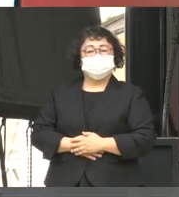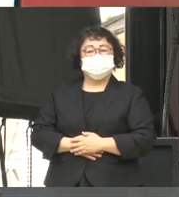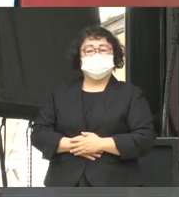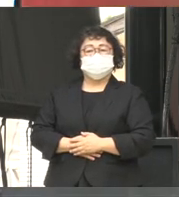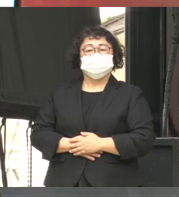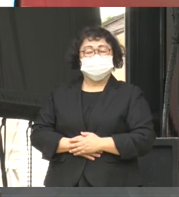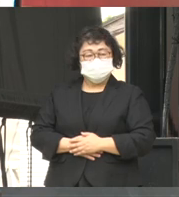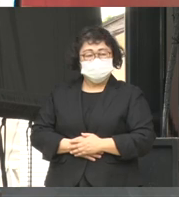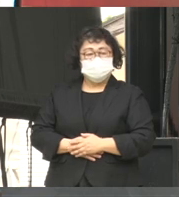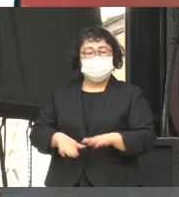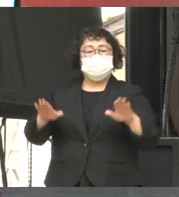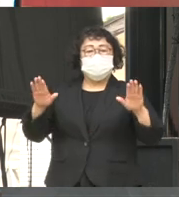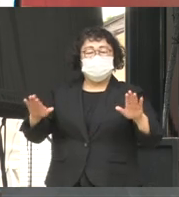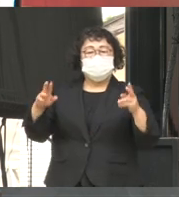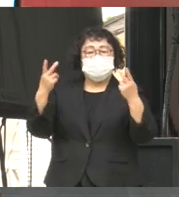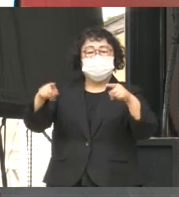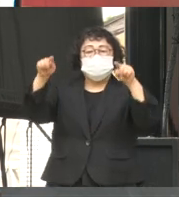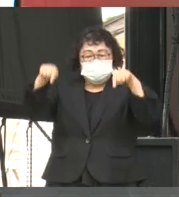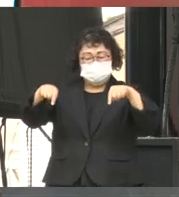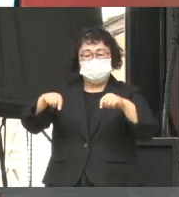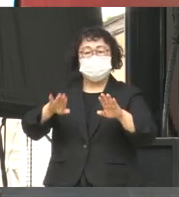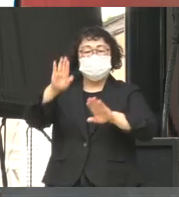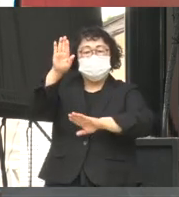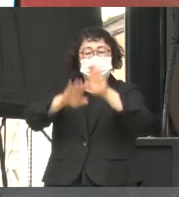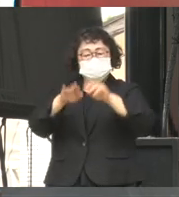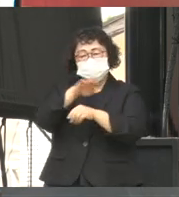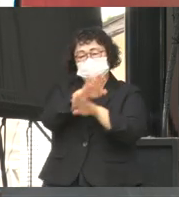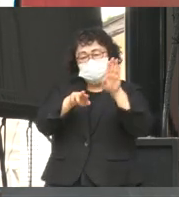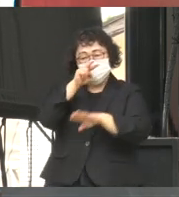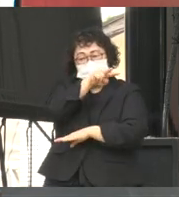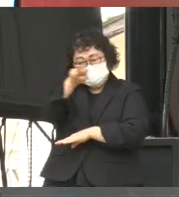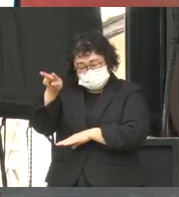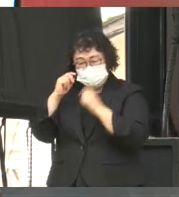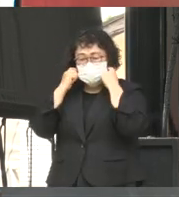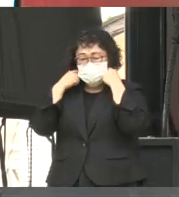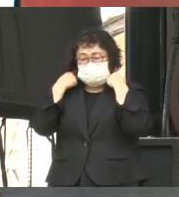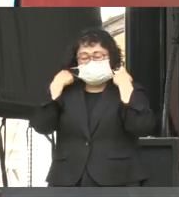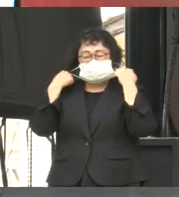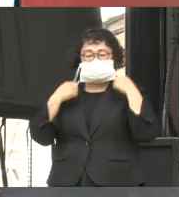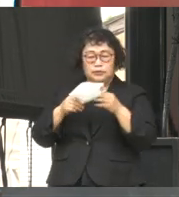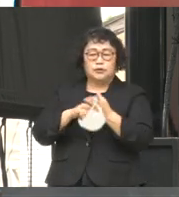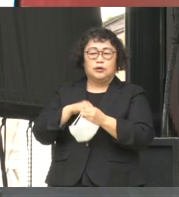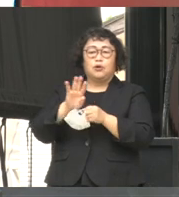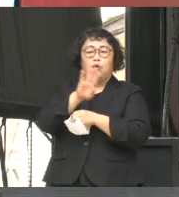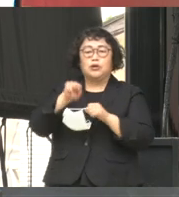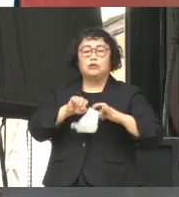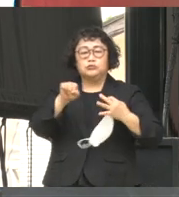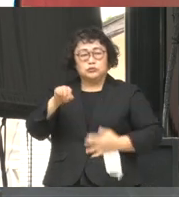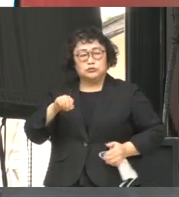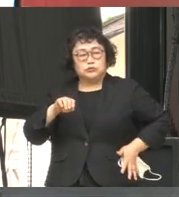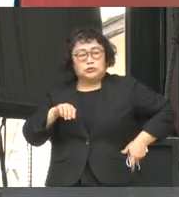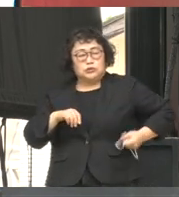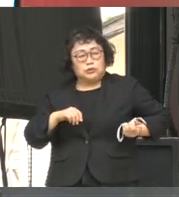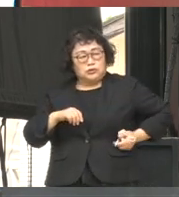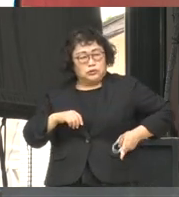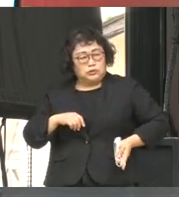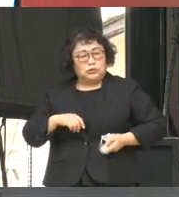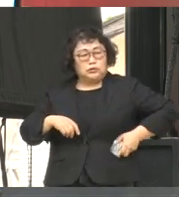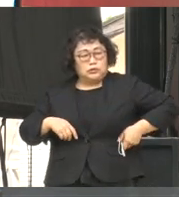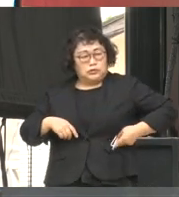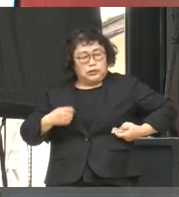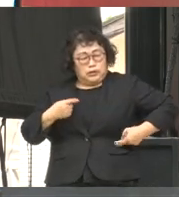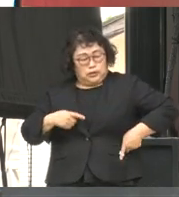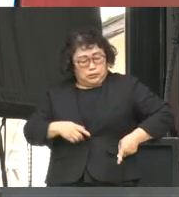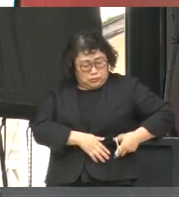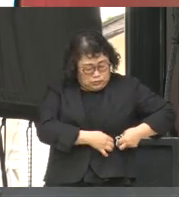なお本イベントは現状の情勢を踏まえ新型コロナウイルス感染症対策を徹底した上